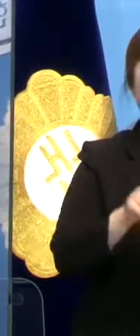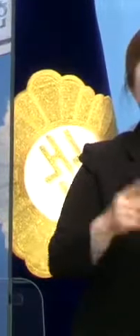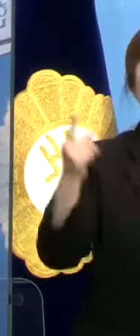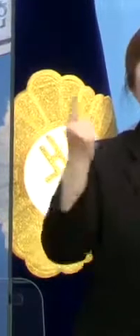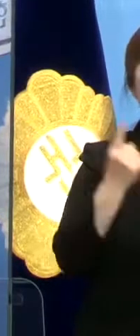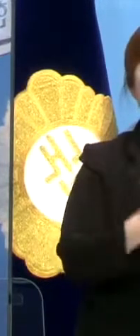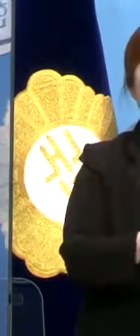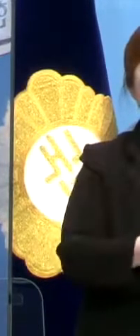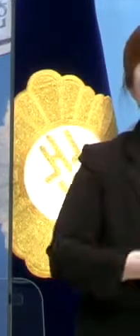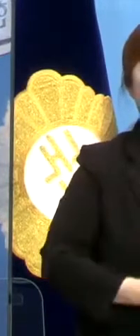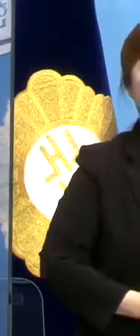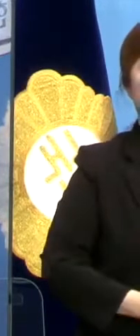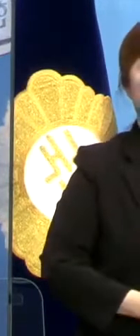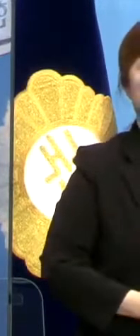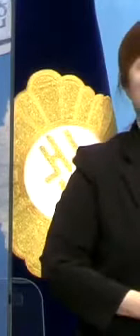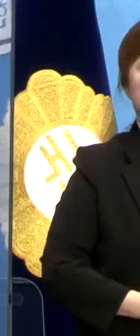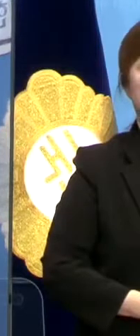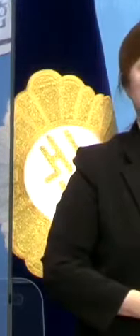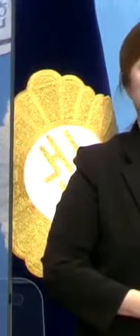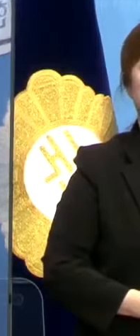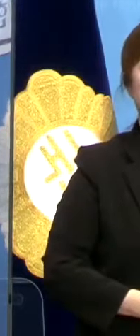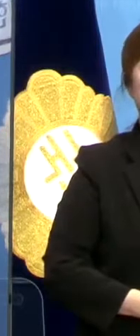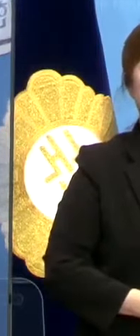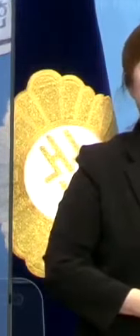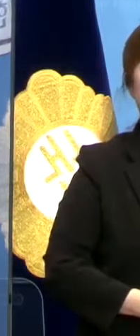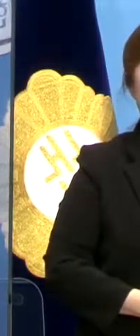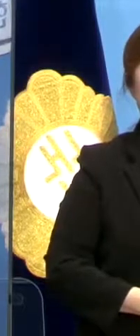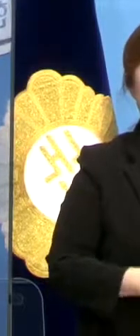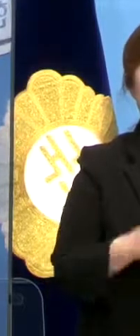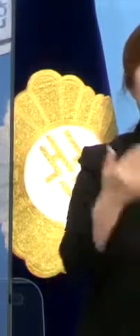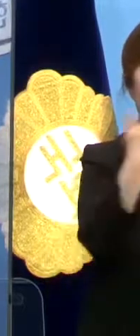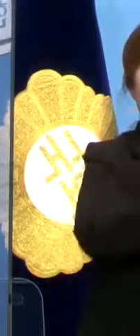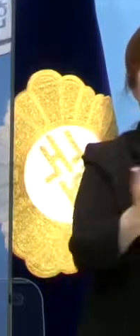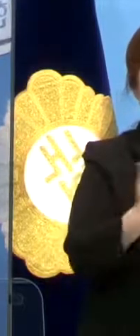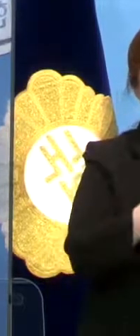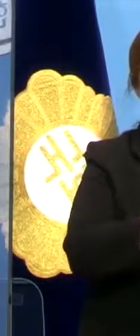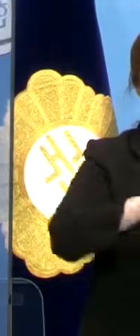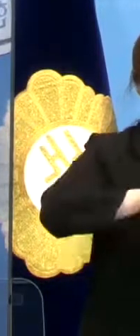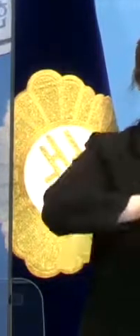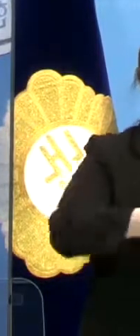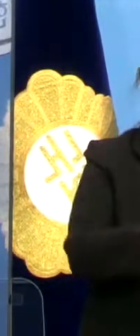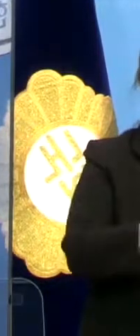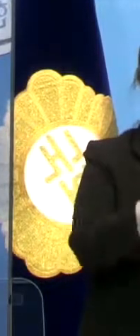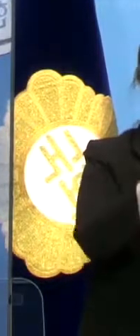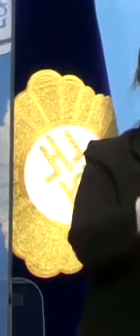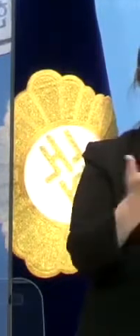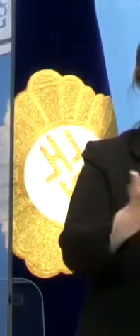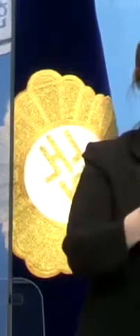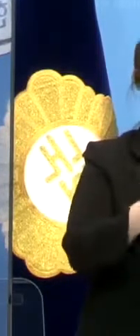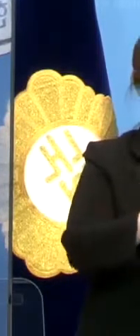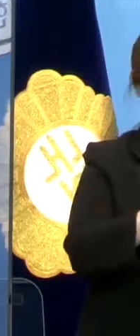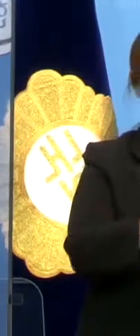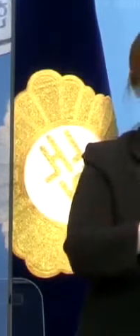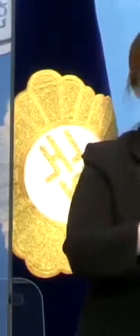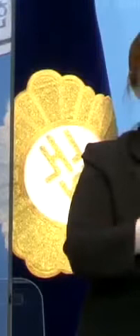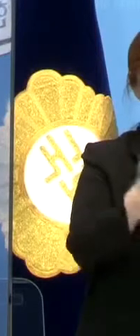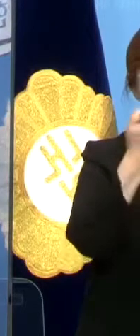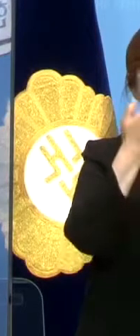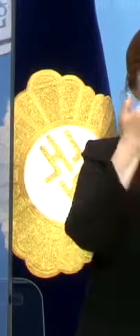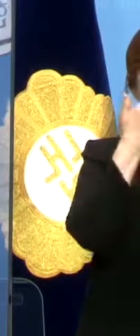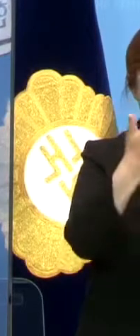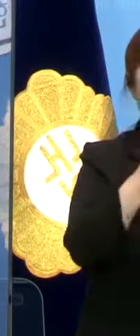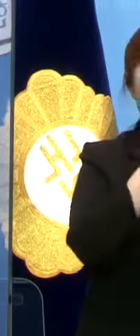섰습니다 아직 과로사 여부를 단정할 수는 없는 상황이라고 는